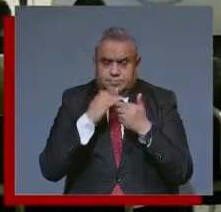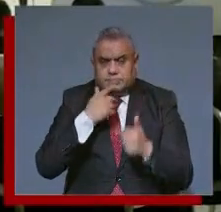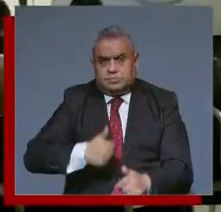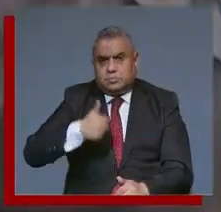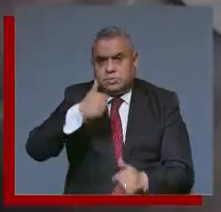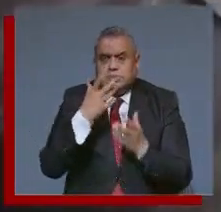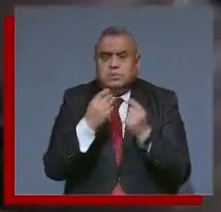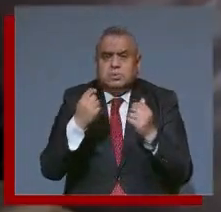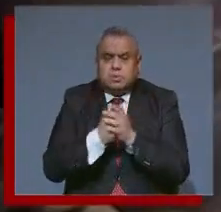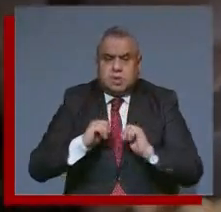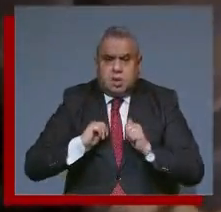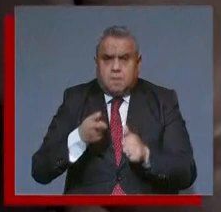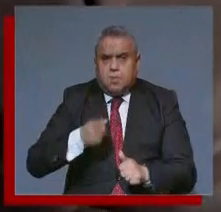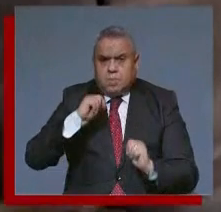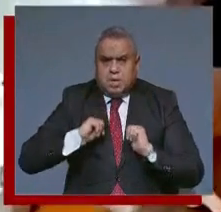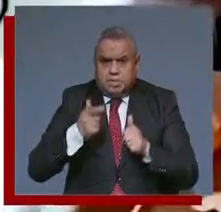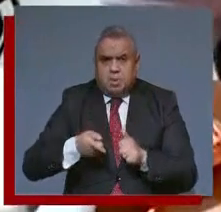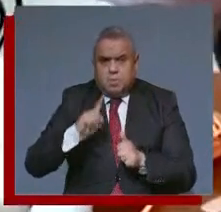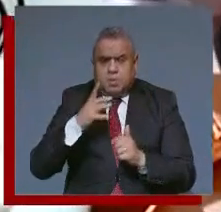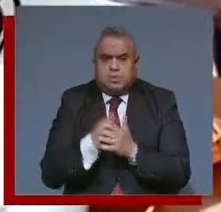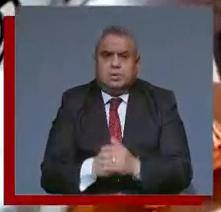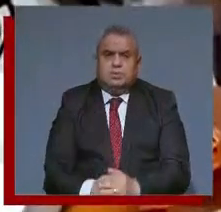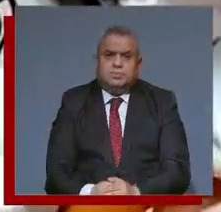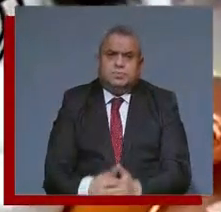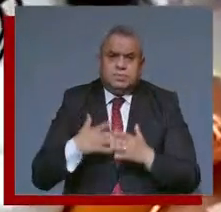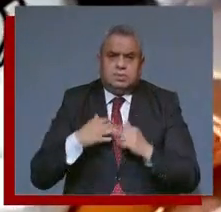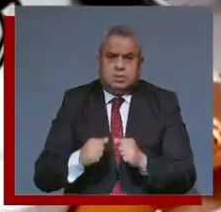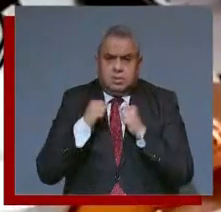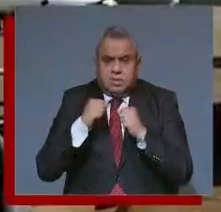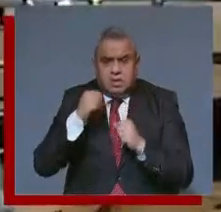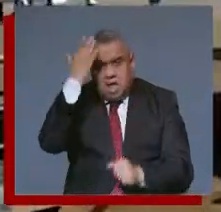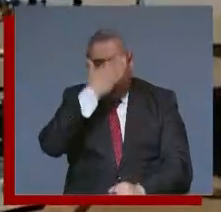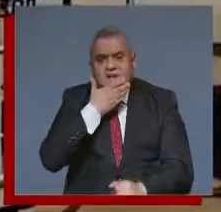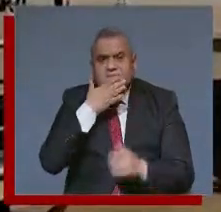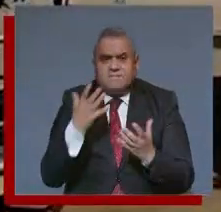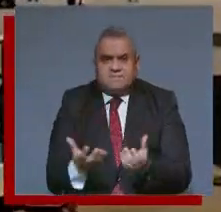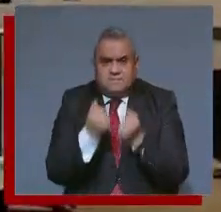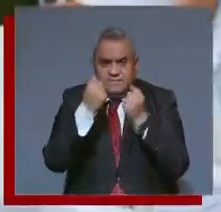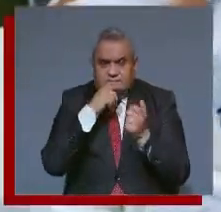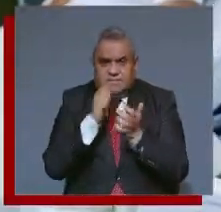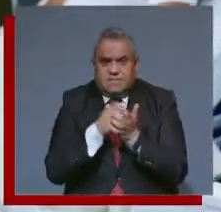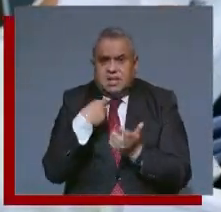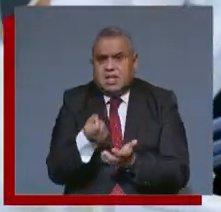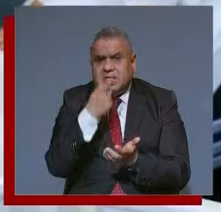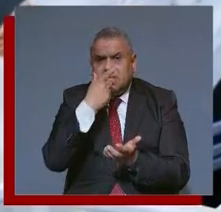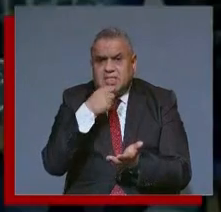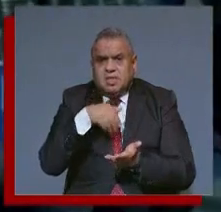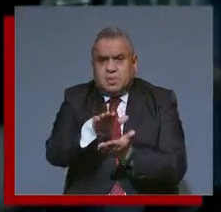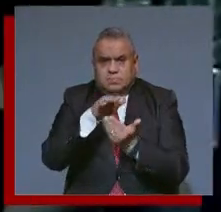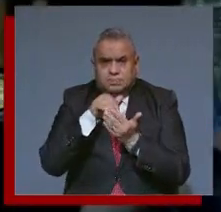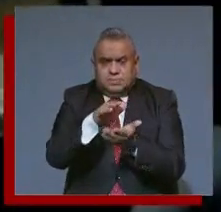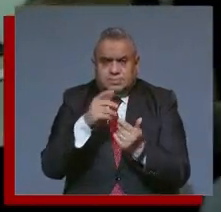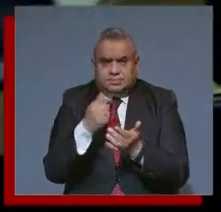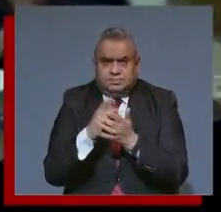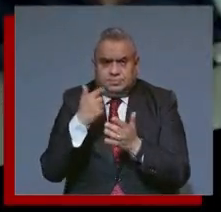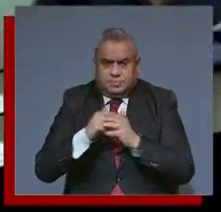من المبادرات، منها صحة إفريقيا من توريد العلاج إلى الشفاء،